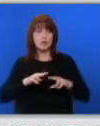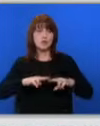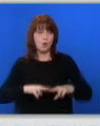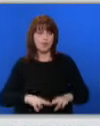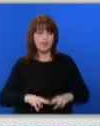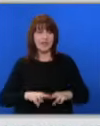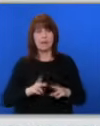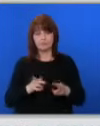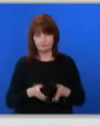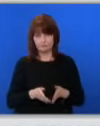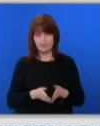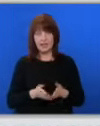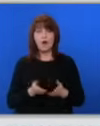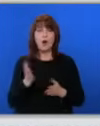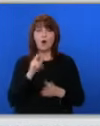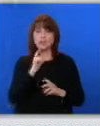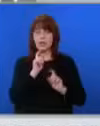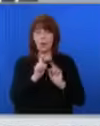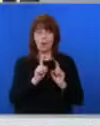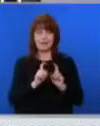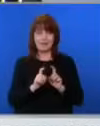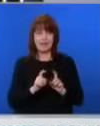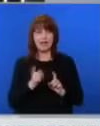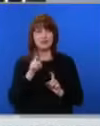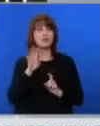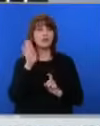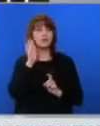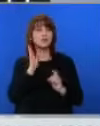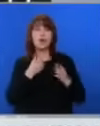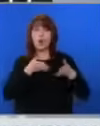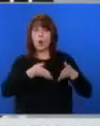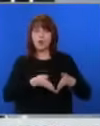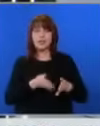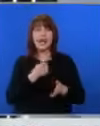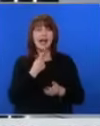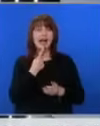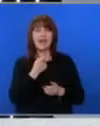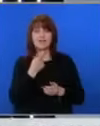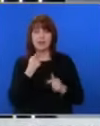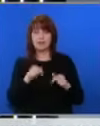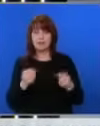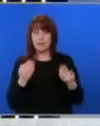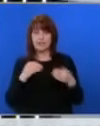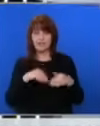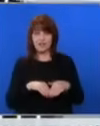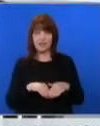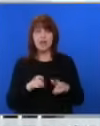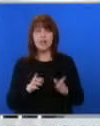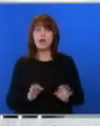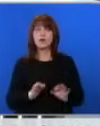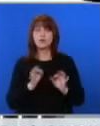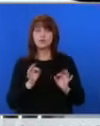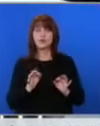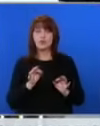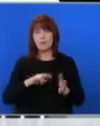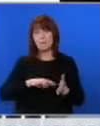цял мандат. Още коментари по темата на деня ще чуете от гостите в референдум тази вечер, някои от които с сериозен